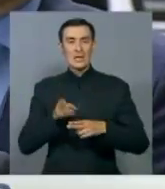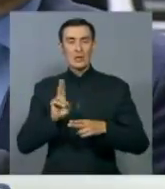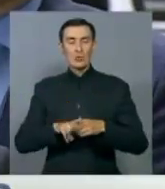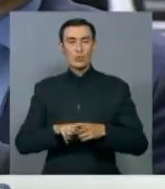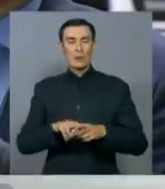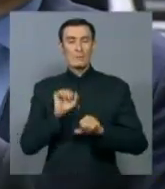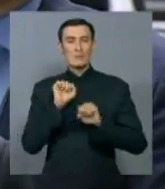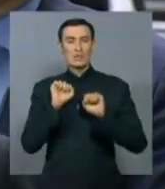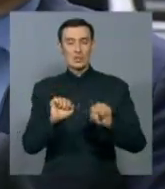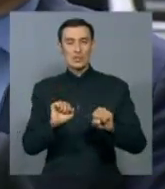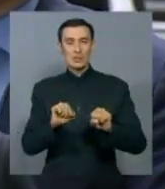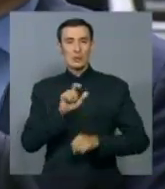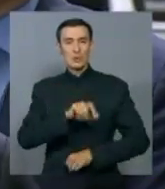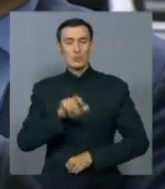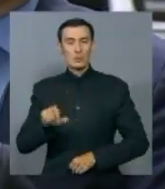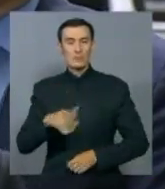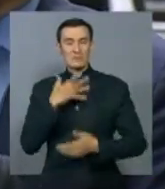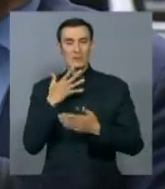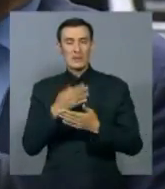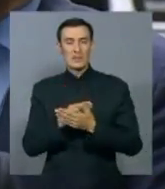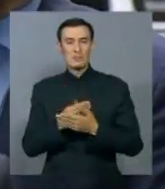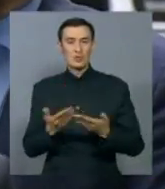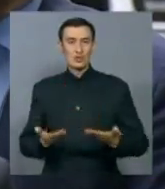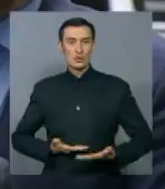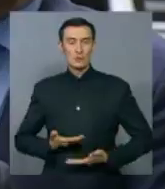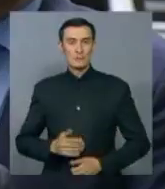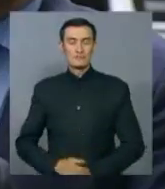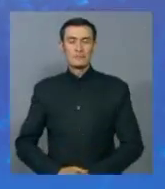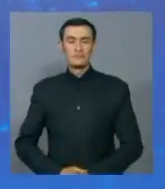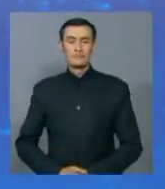помогут австралийцам довольствоваться своим образом жизни.